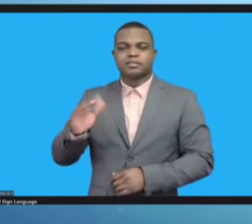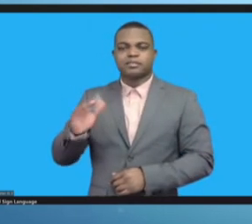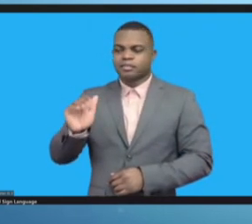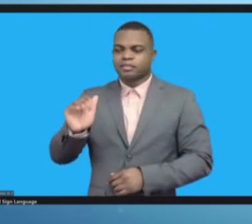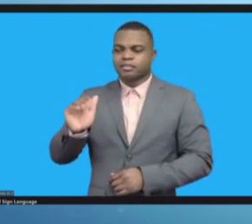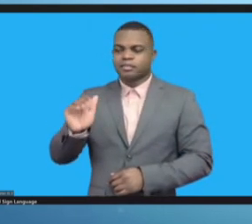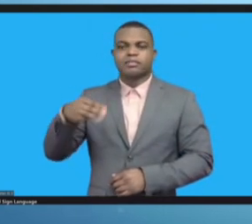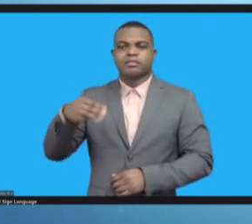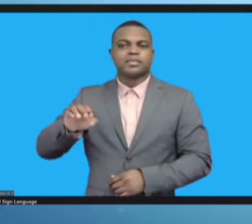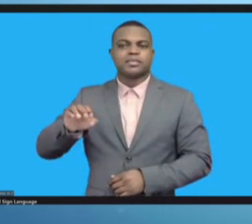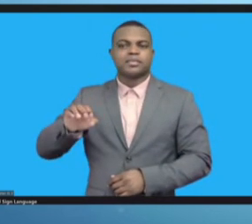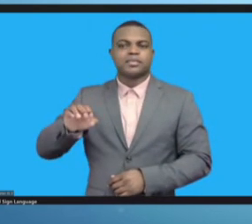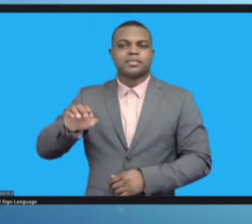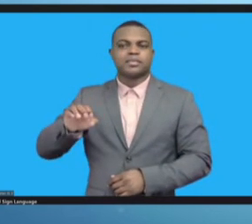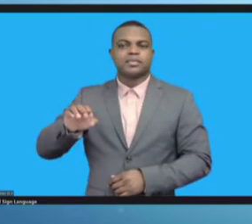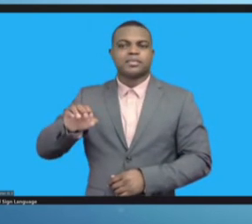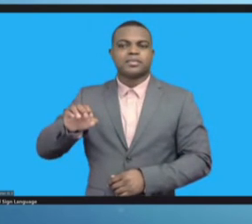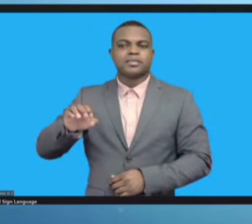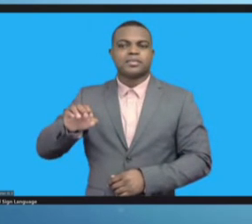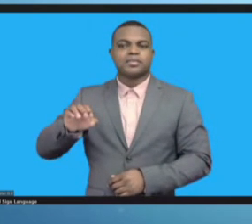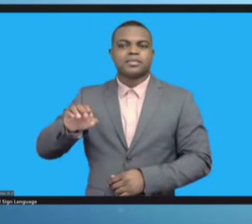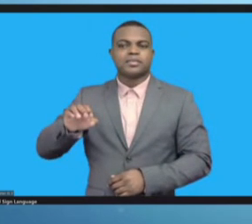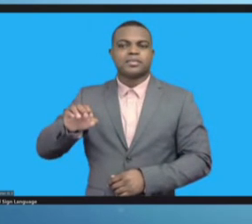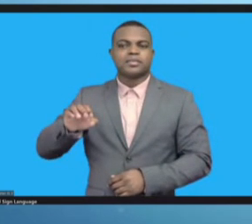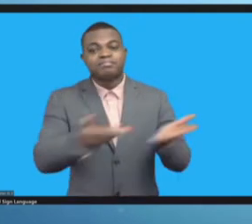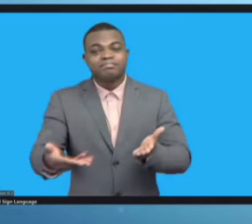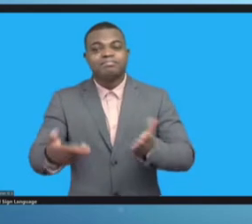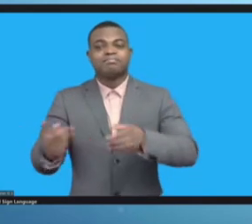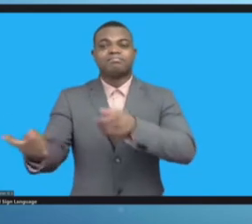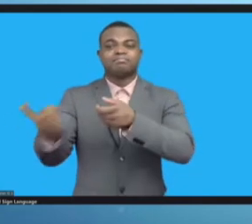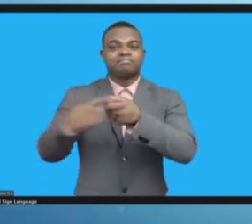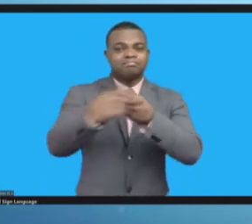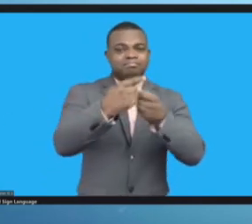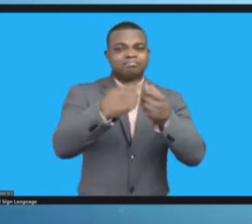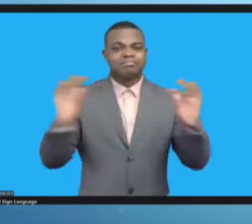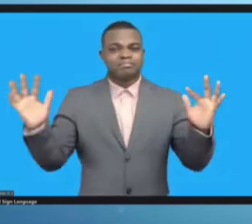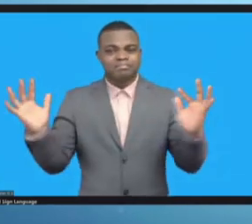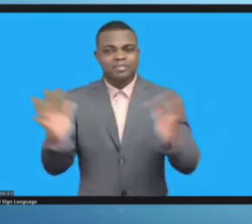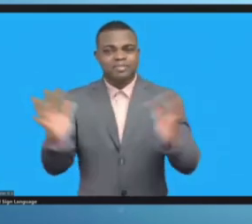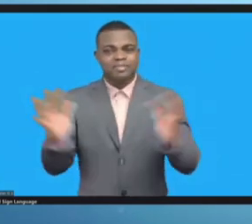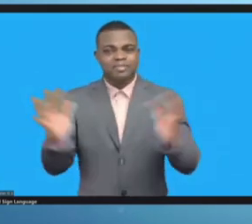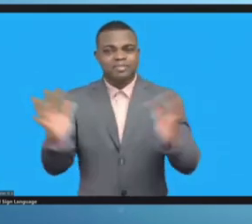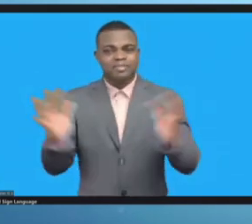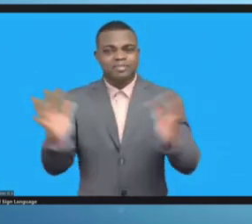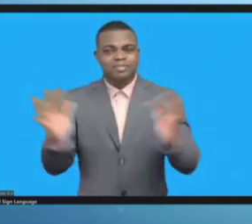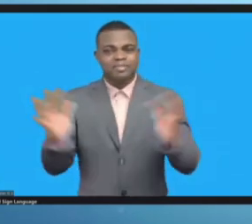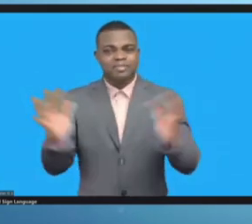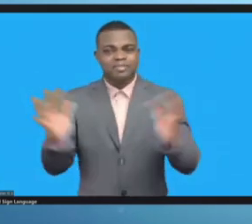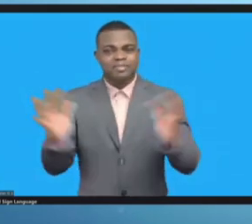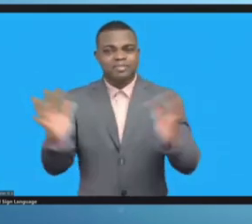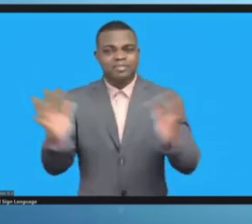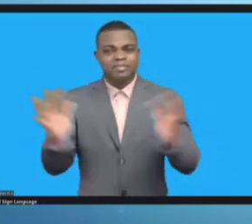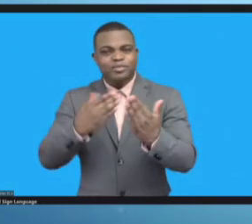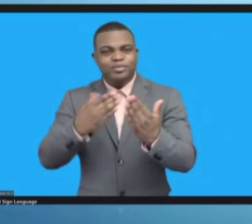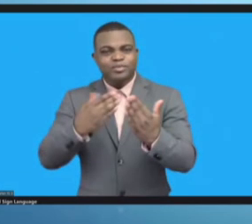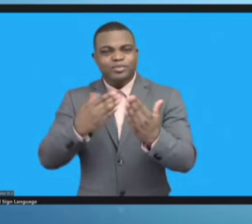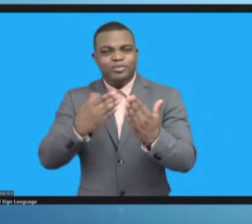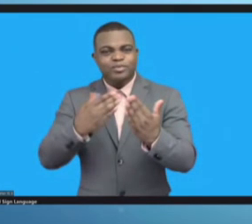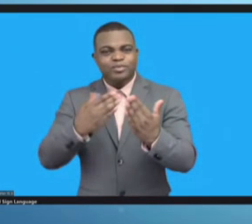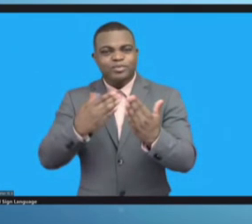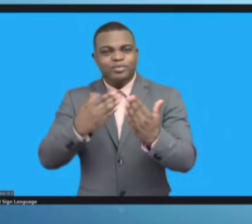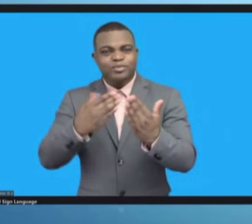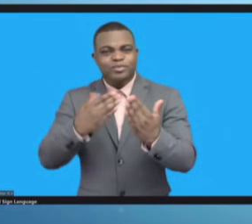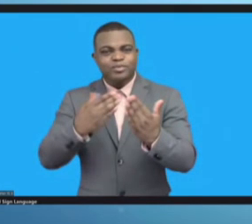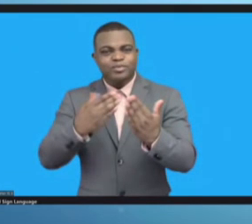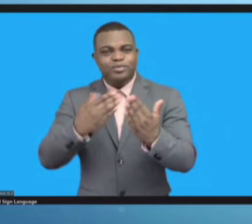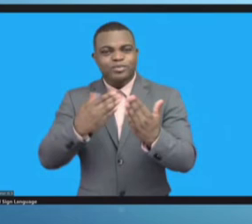matin. Mesdames et messieurs, merci d'applaudir Son Excellence, Monsieur le Premier ministre, un militant hors pair en